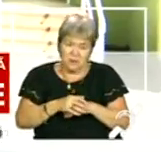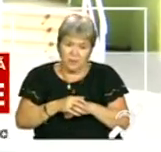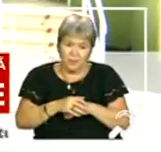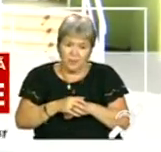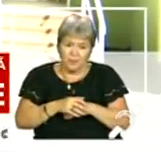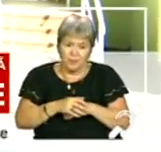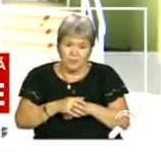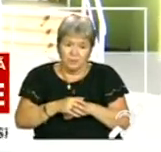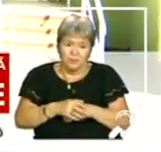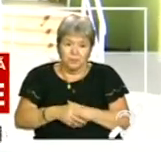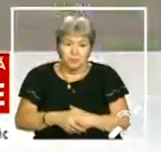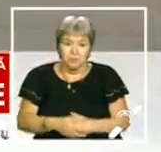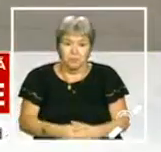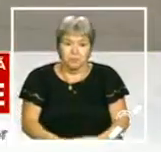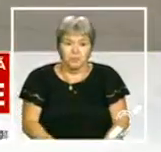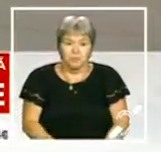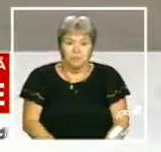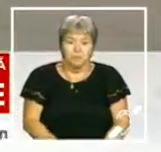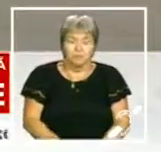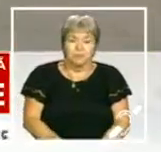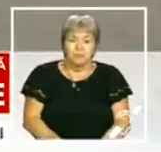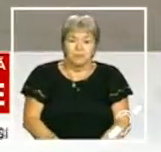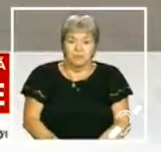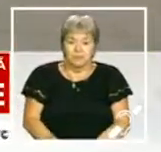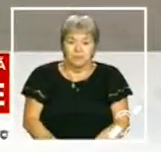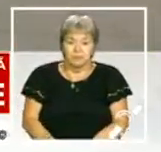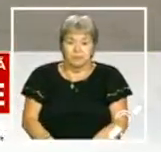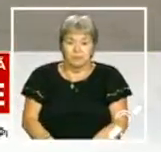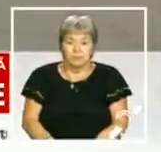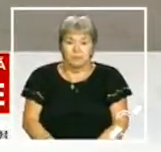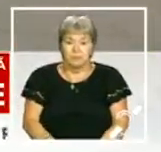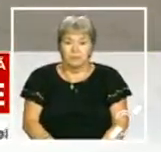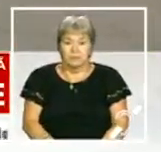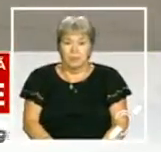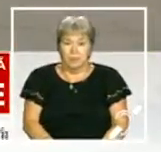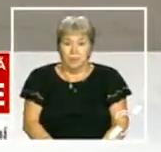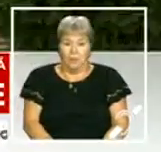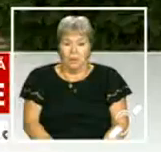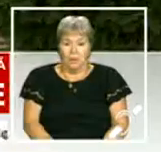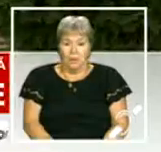Durere abdominale, specifică pentru toxinfecție alimentară,